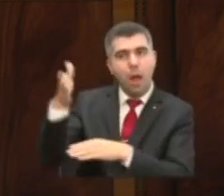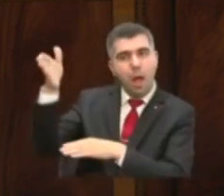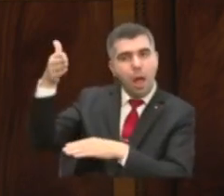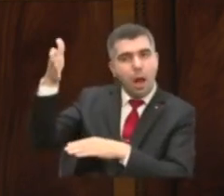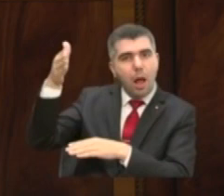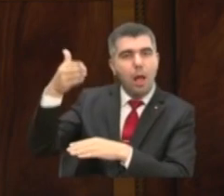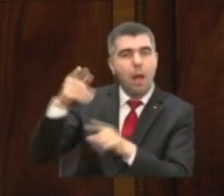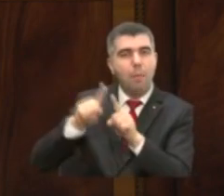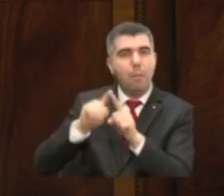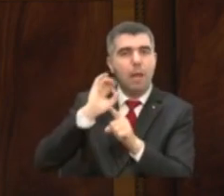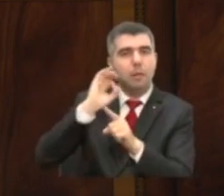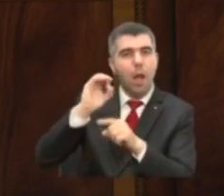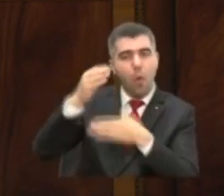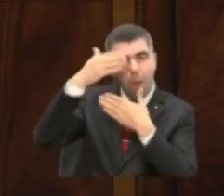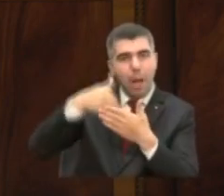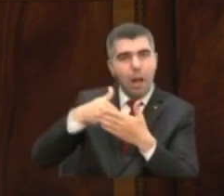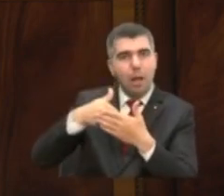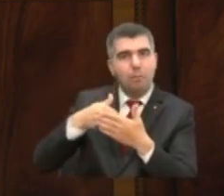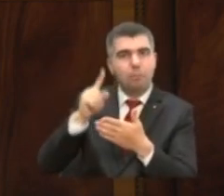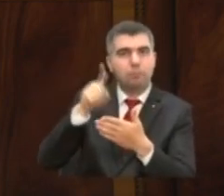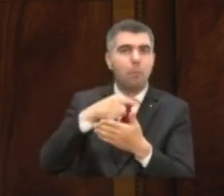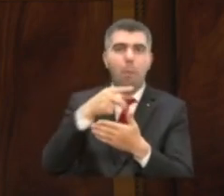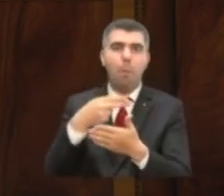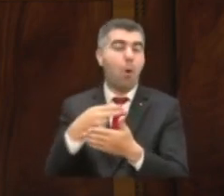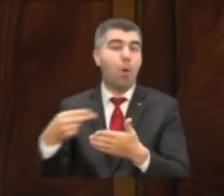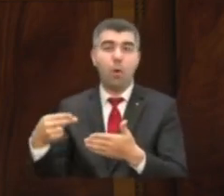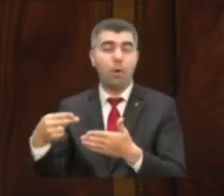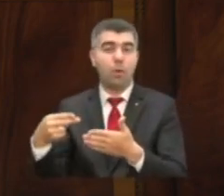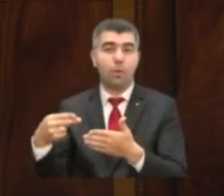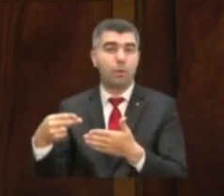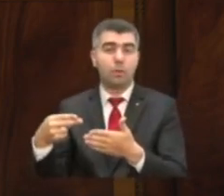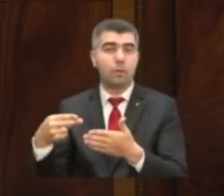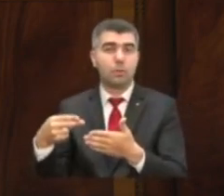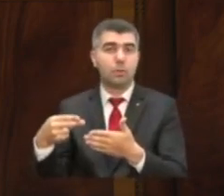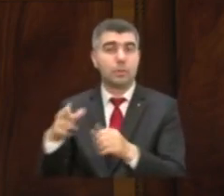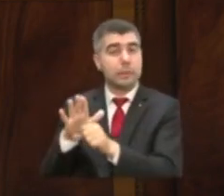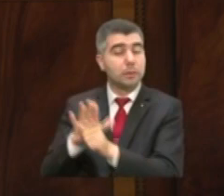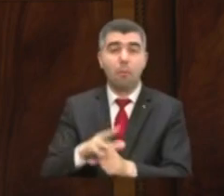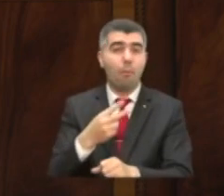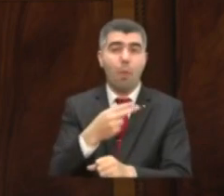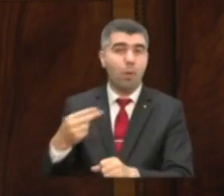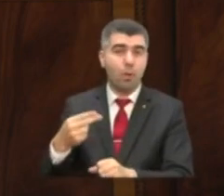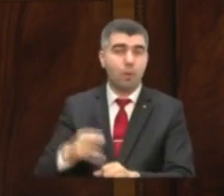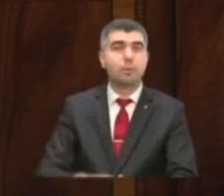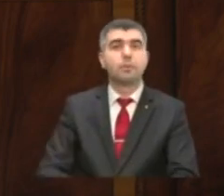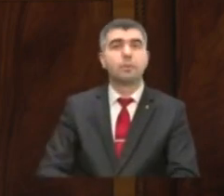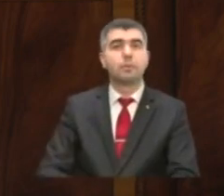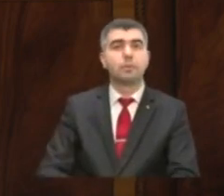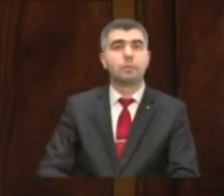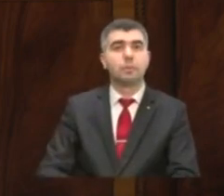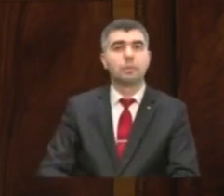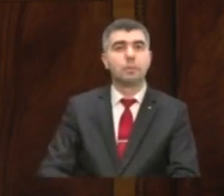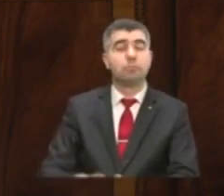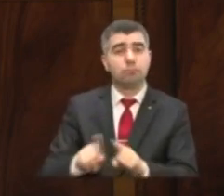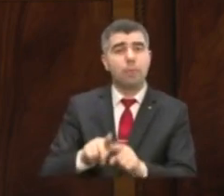أو بهذه الثوابت في أي احتجاجات. سيد الوزير، سيد رئيس الحكومة عفواً،